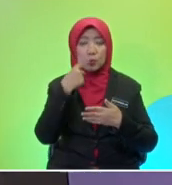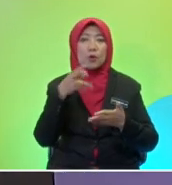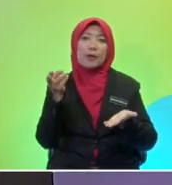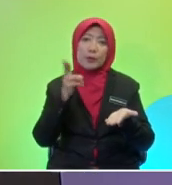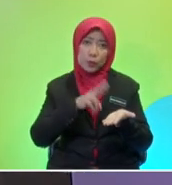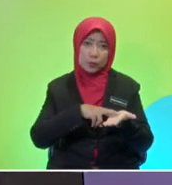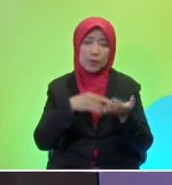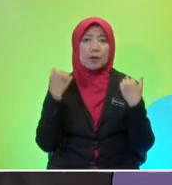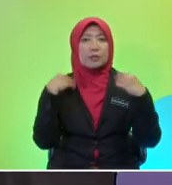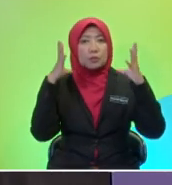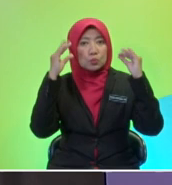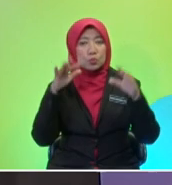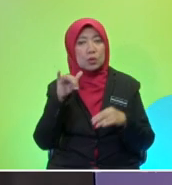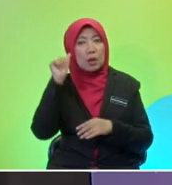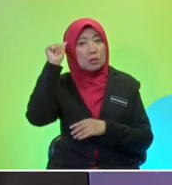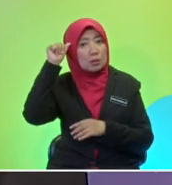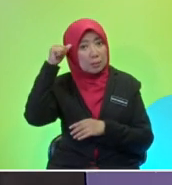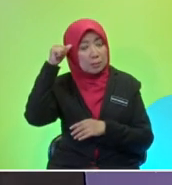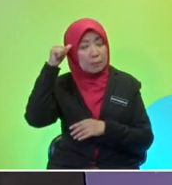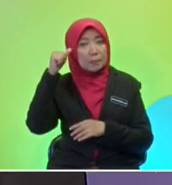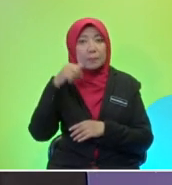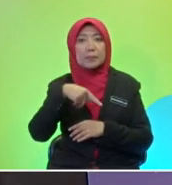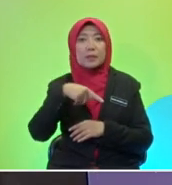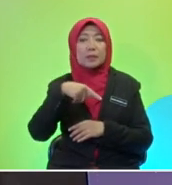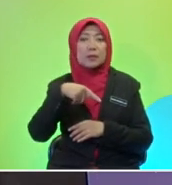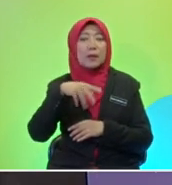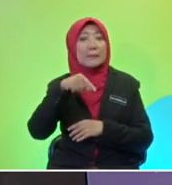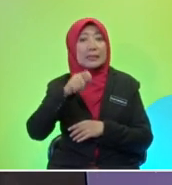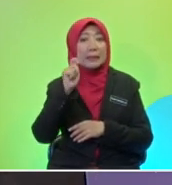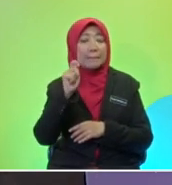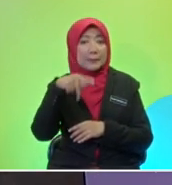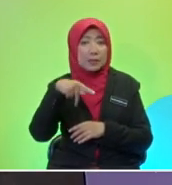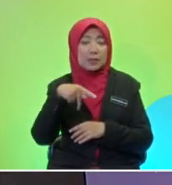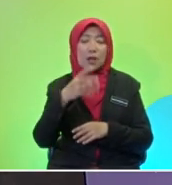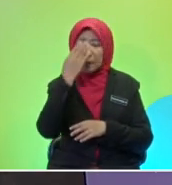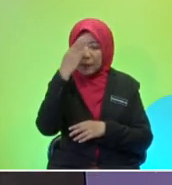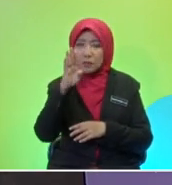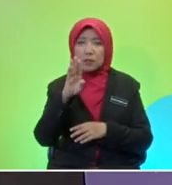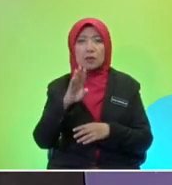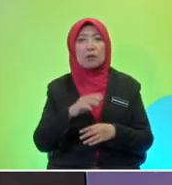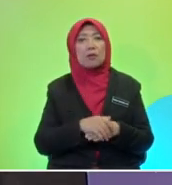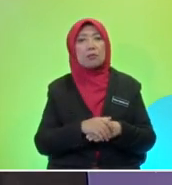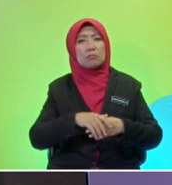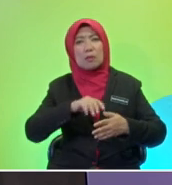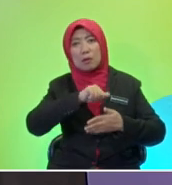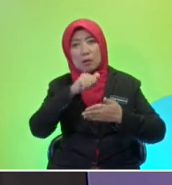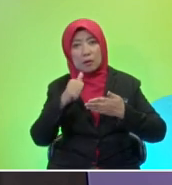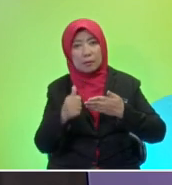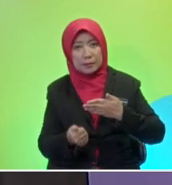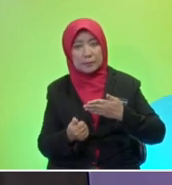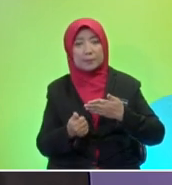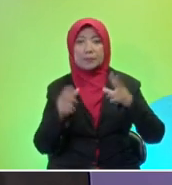ada guru yang beranggapan bahwa Oke TV ini perlu diberikan pada ujung setiap sesi siap habis topik kita akan